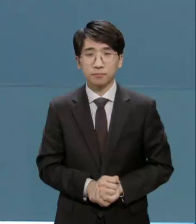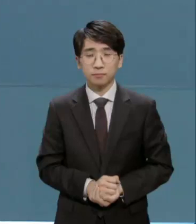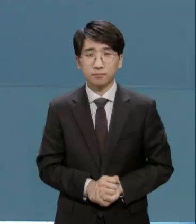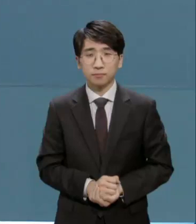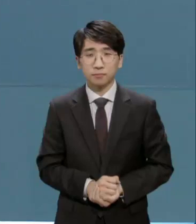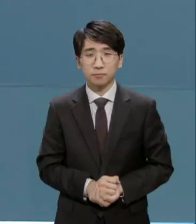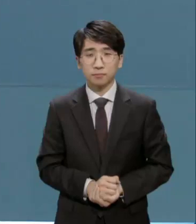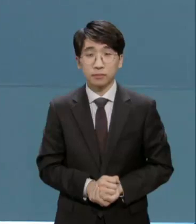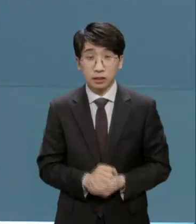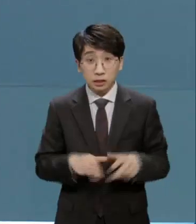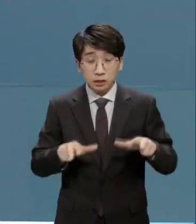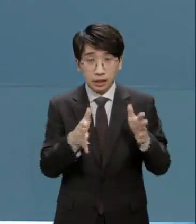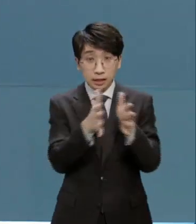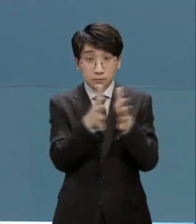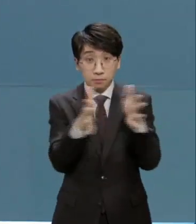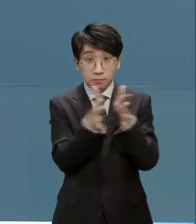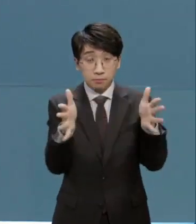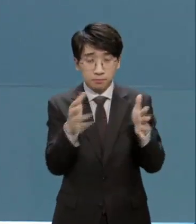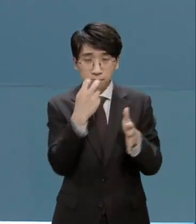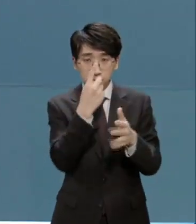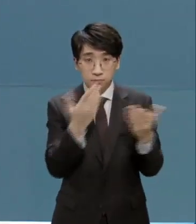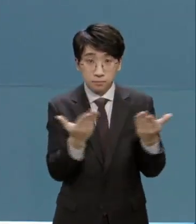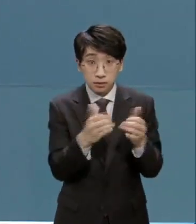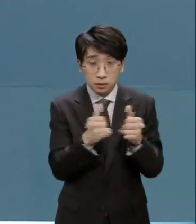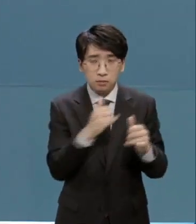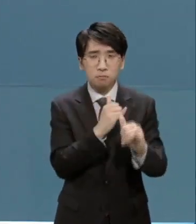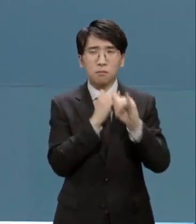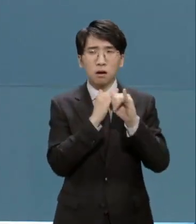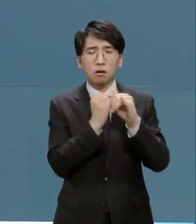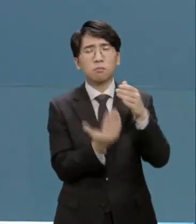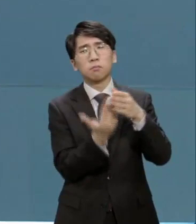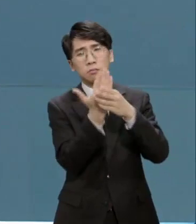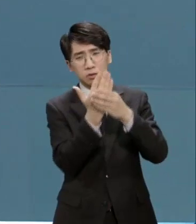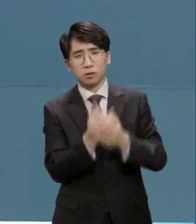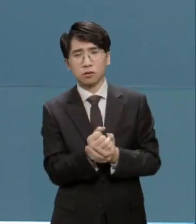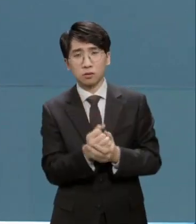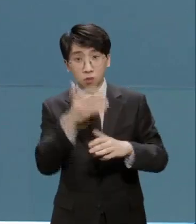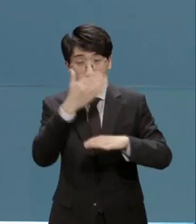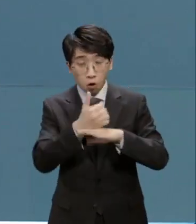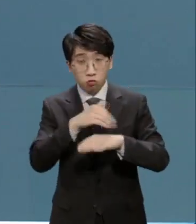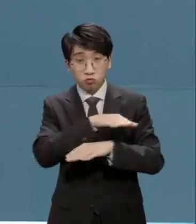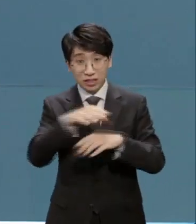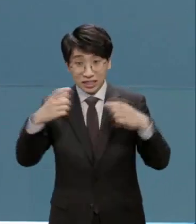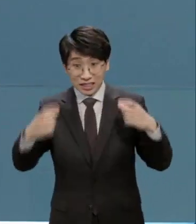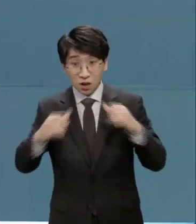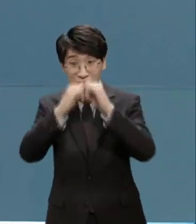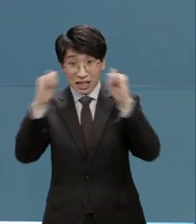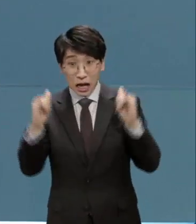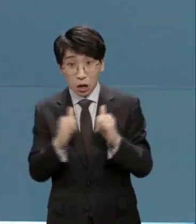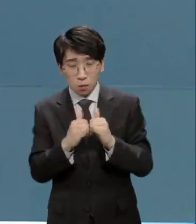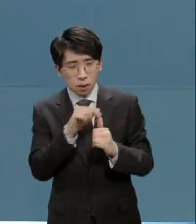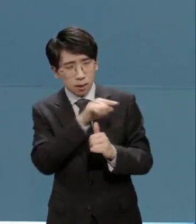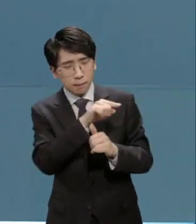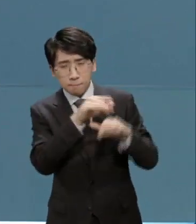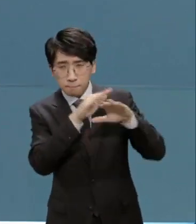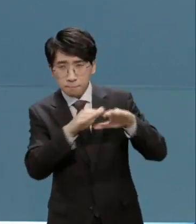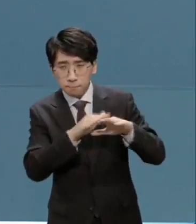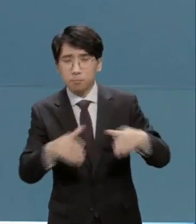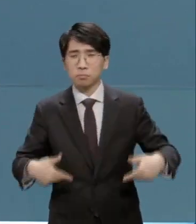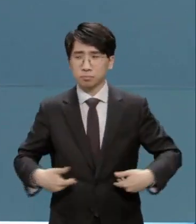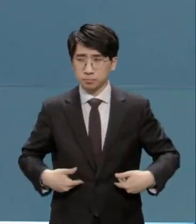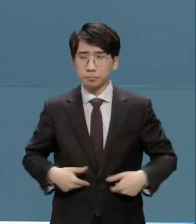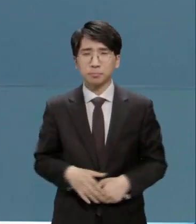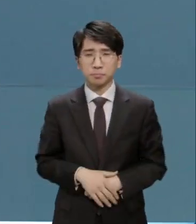아파트 경비 노동자의 극단적 선택이 발생하지 않기 위해선 지역사회는 물론 우리 사회가 반드시 해결해야 할 숙제입니다. 네, 앞서